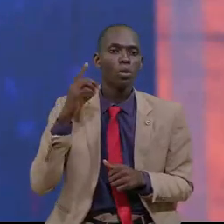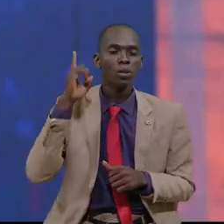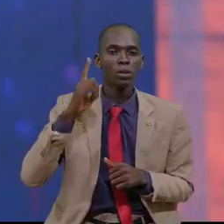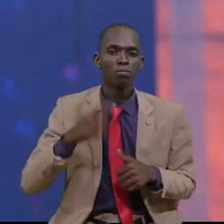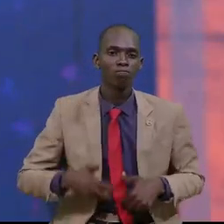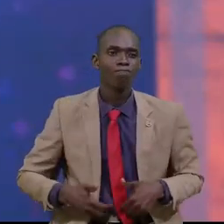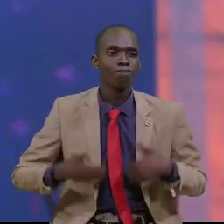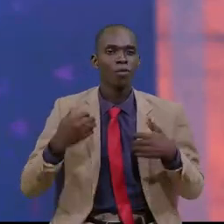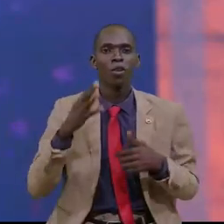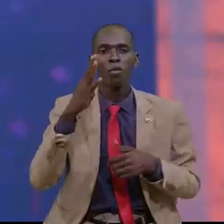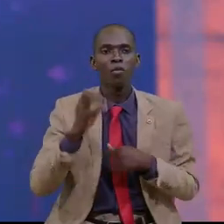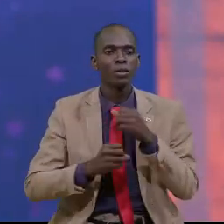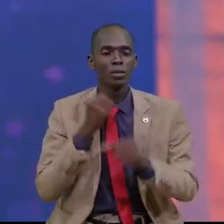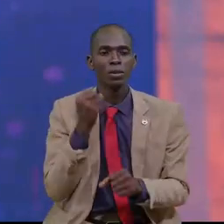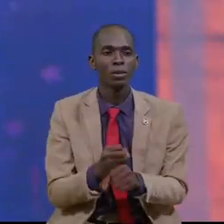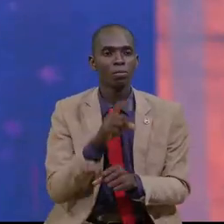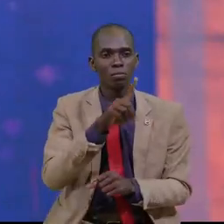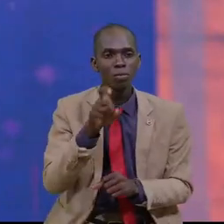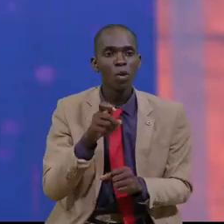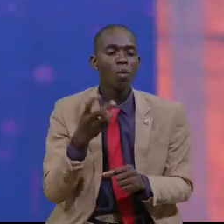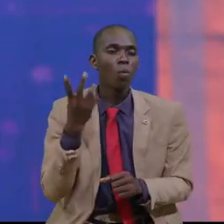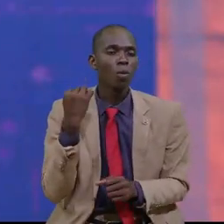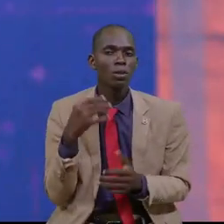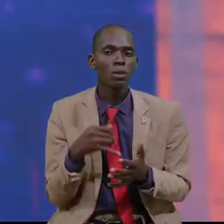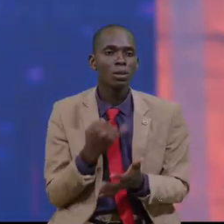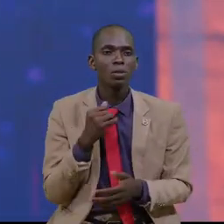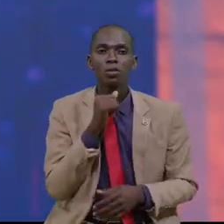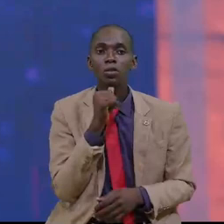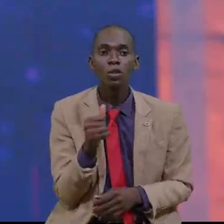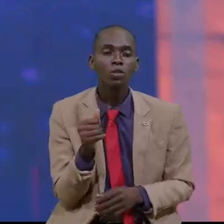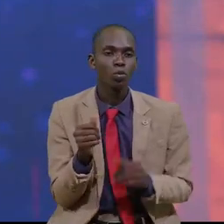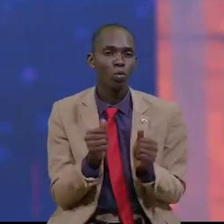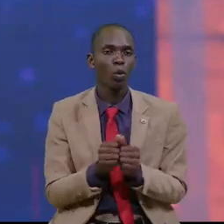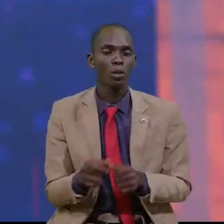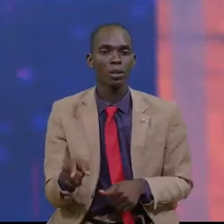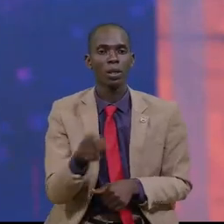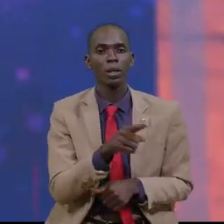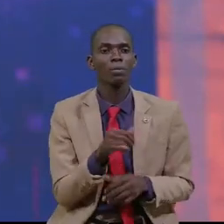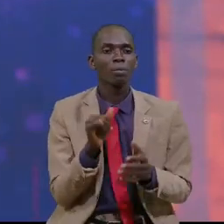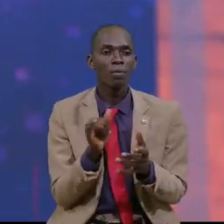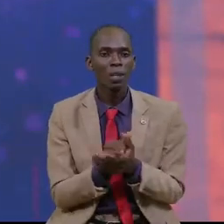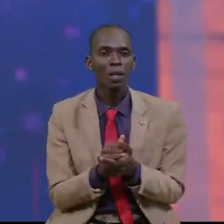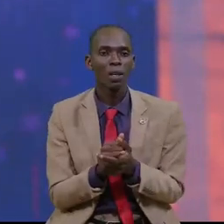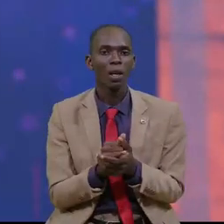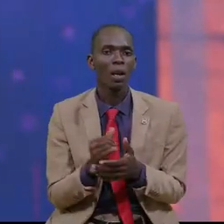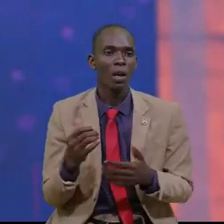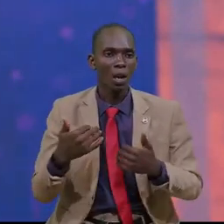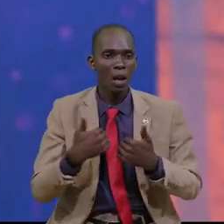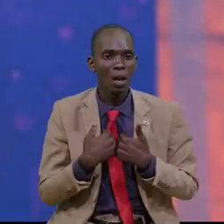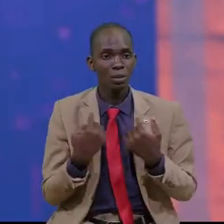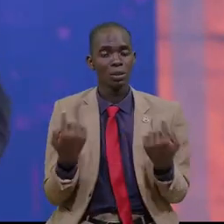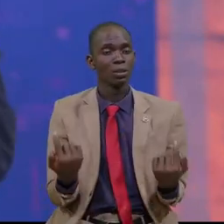irrité pendant 40 ans, sinon contre ceux qui péchaient et dont les